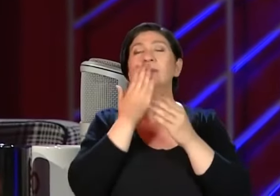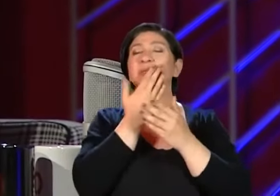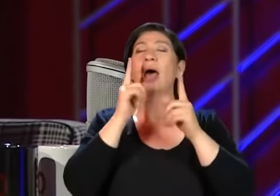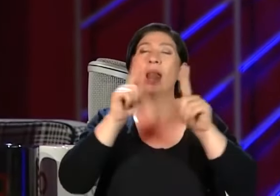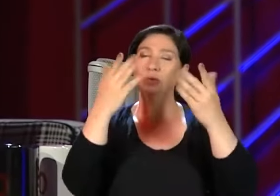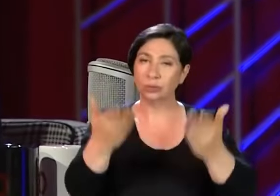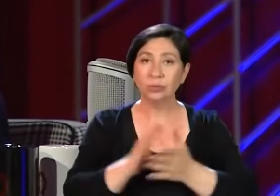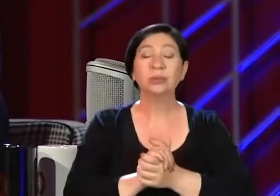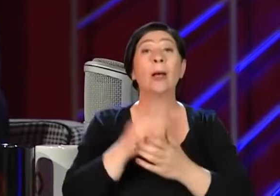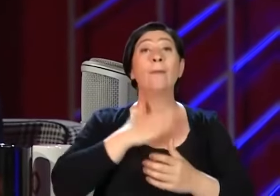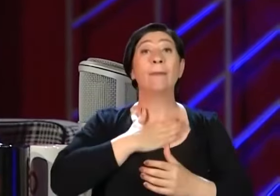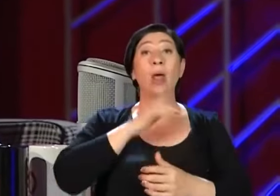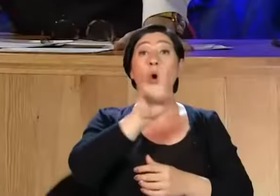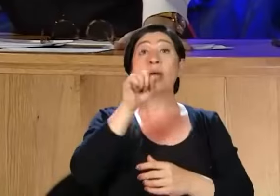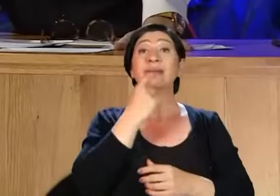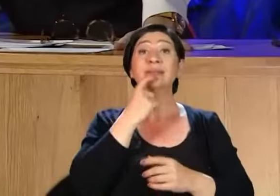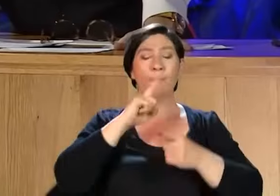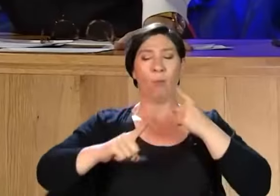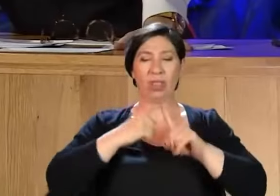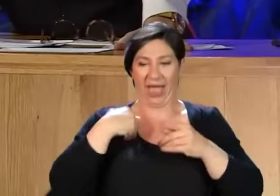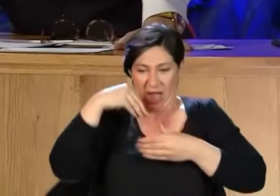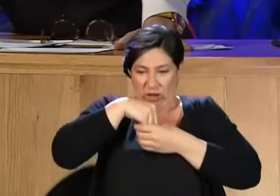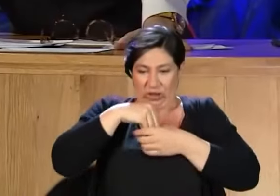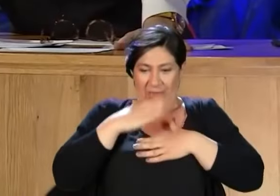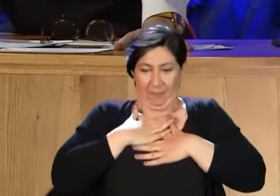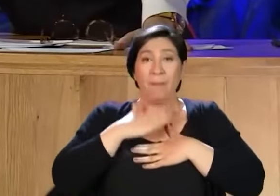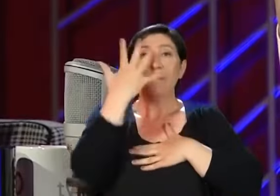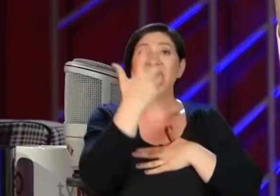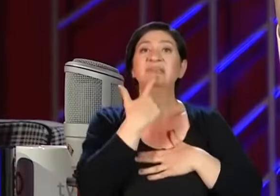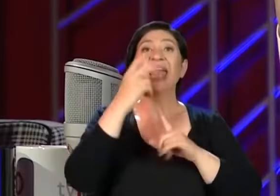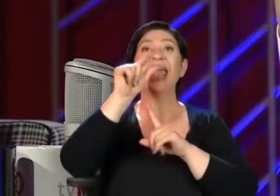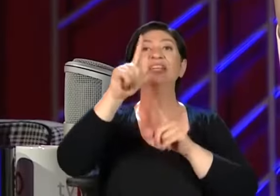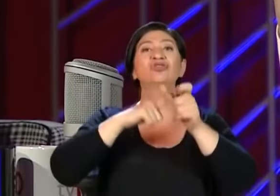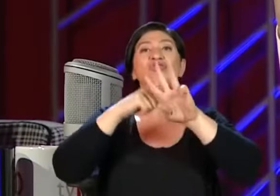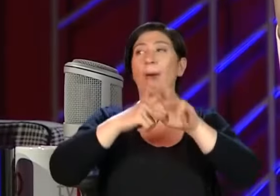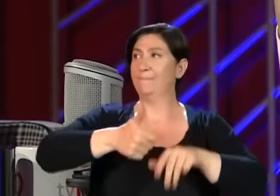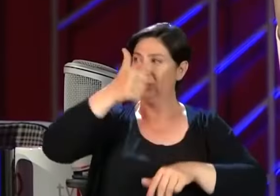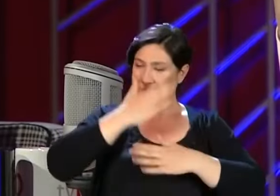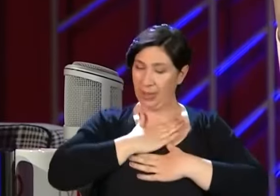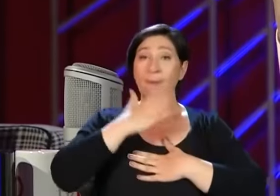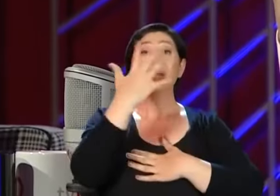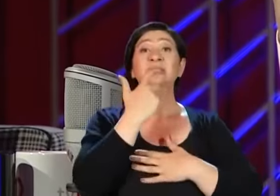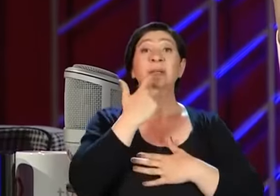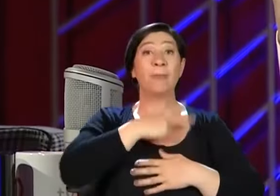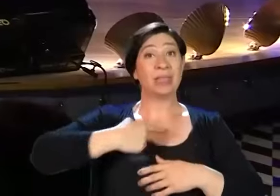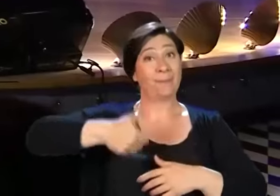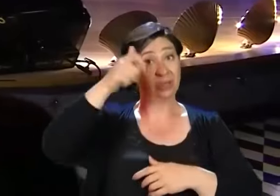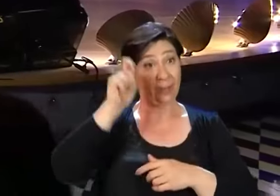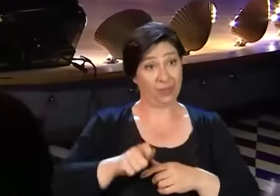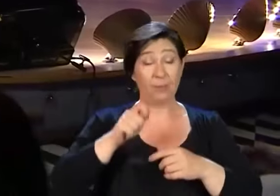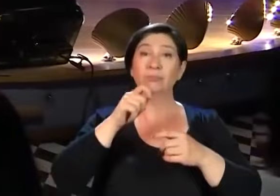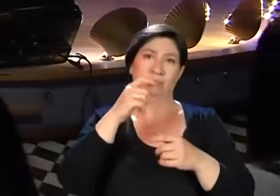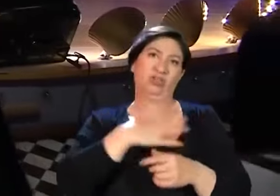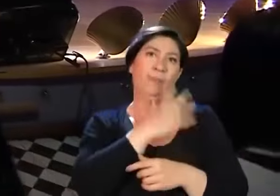halkımızın. Ben 10 yıldır siyasetin içindeyim. 5 yıl ilçe başkanlığı yaptım, 5 yıl belediye başkanlığı yaptım. Yani partimin